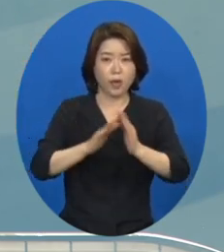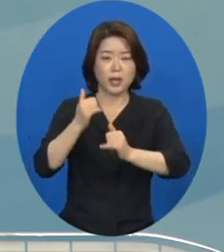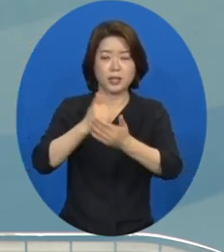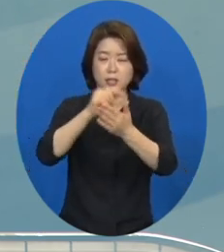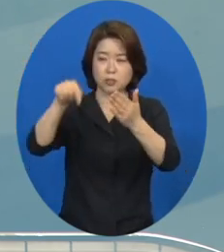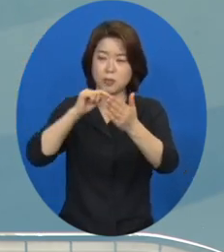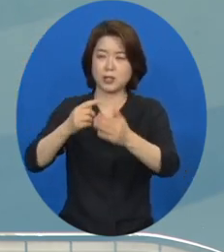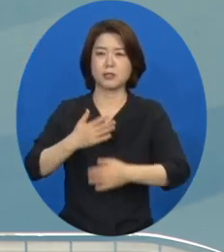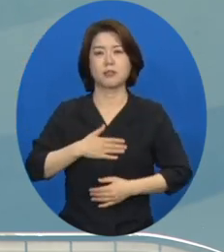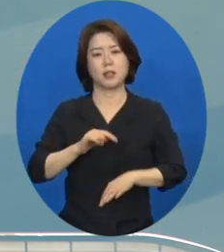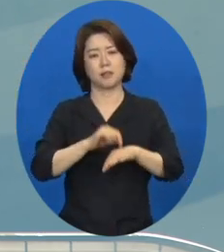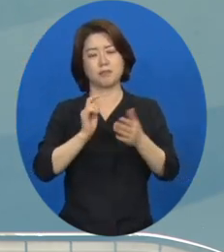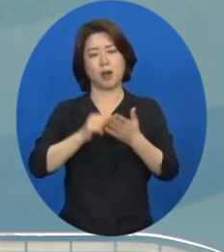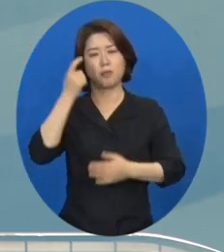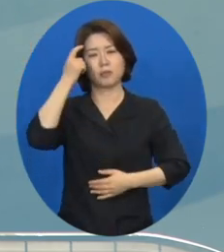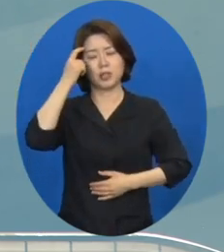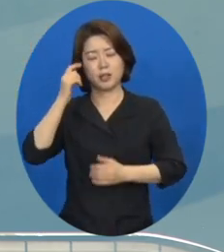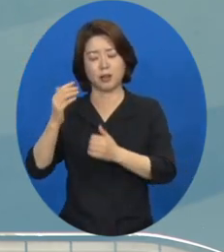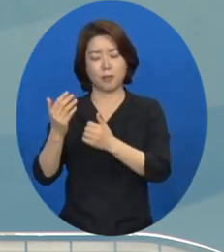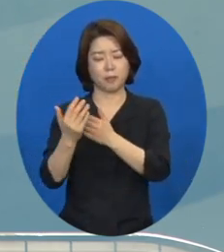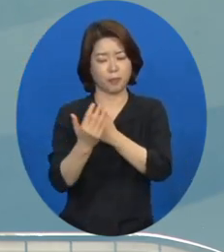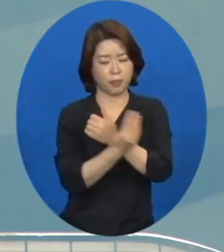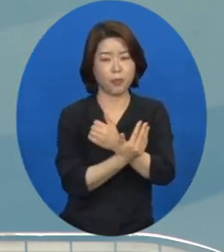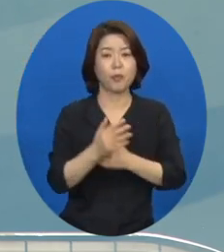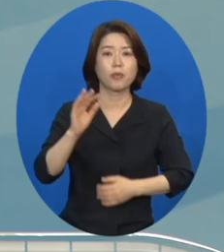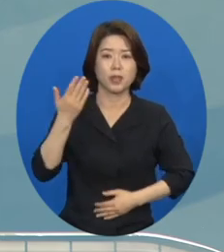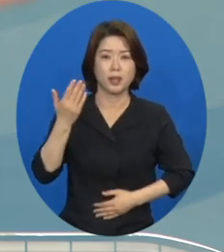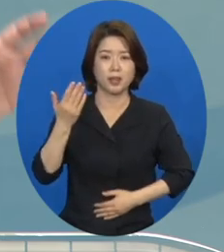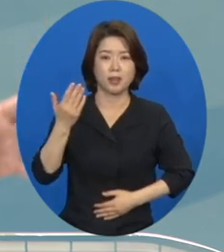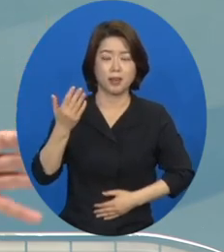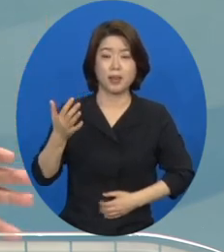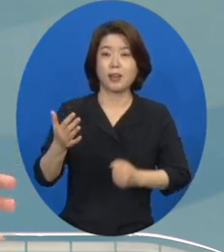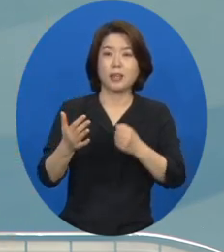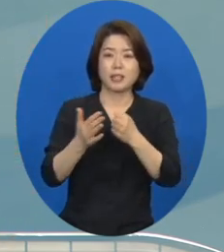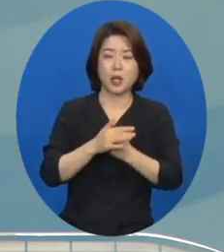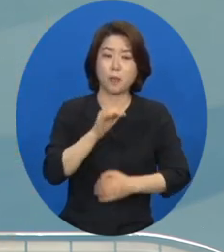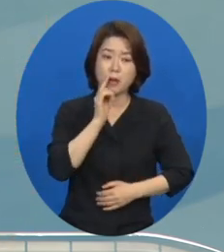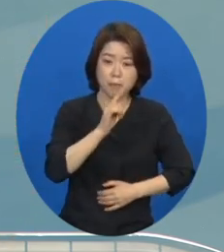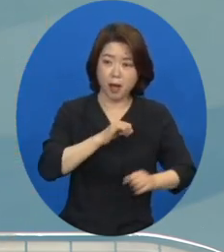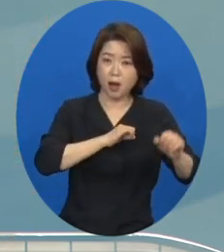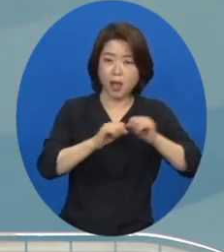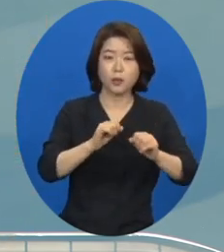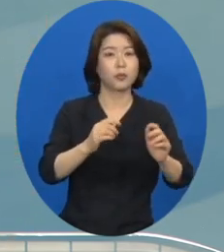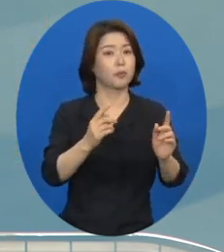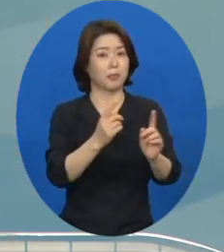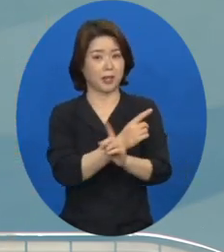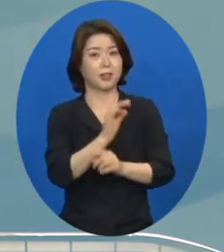마음과 생각이 지켜지고 그러니까 말과 행동이 달라지고